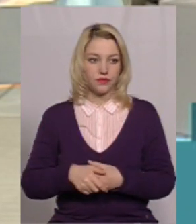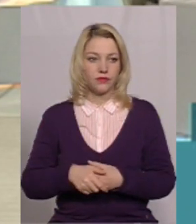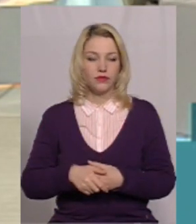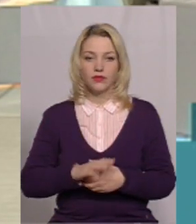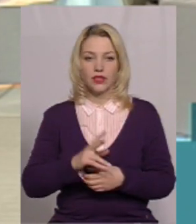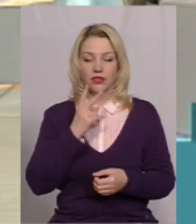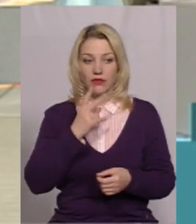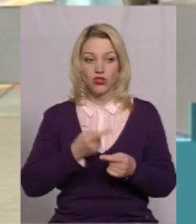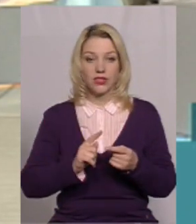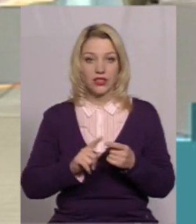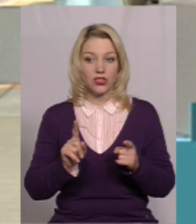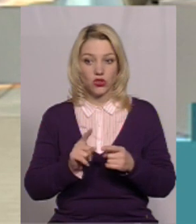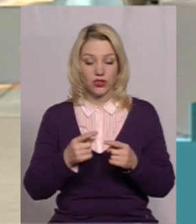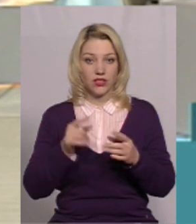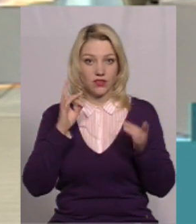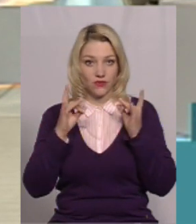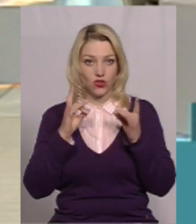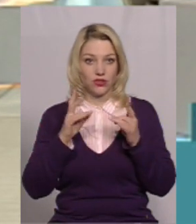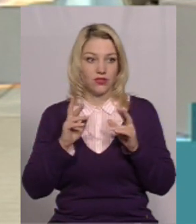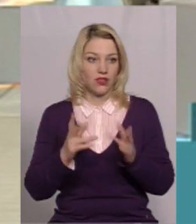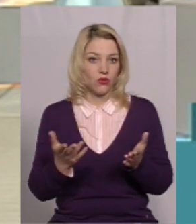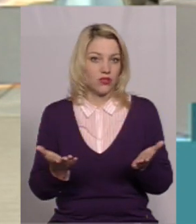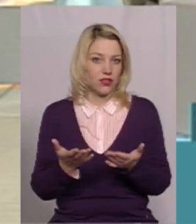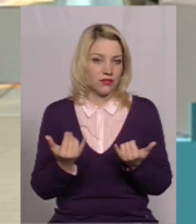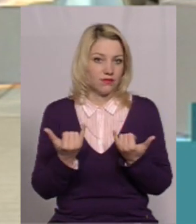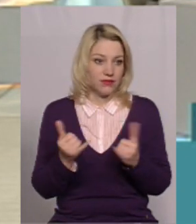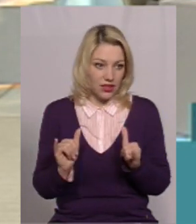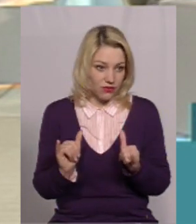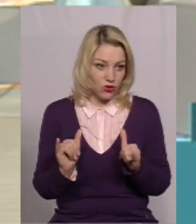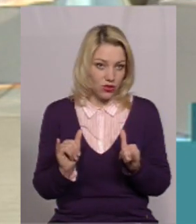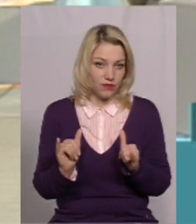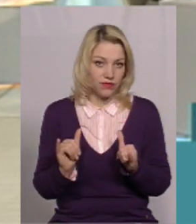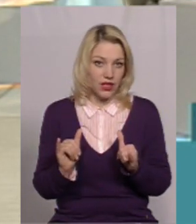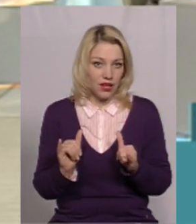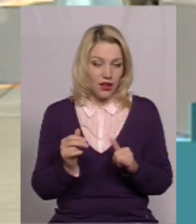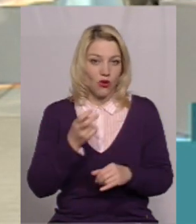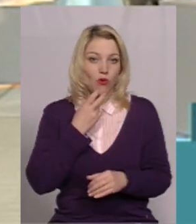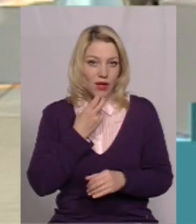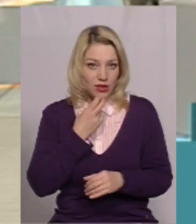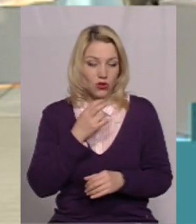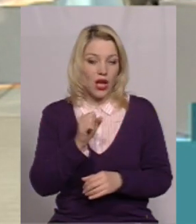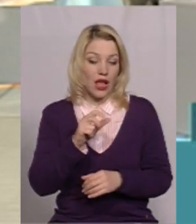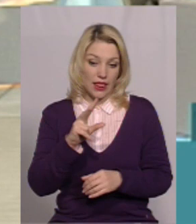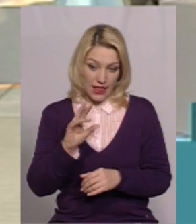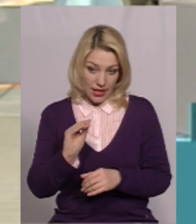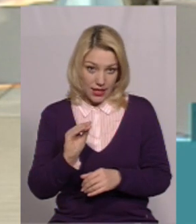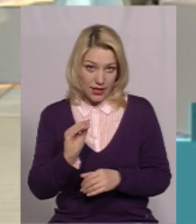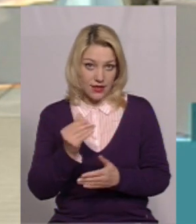Не дивлячись на те, що це звучить якось трошечки дивно. Кумедно, так. Але,